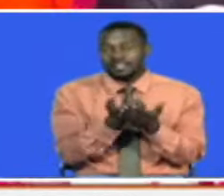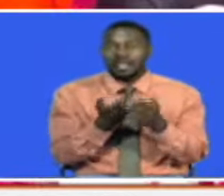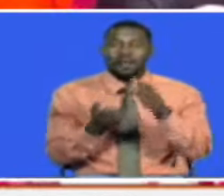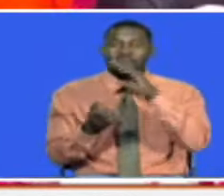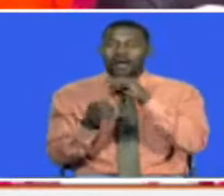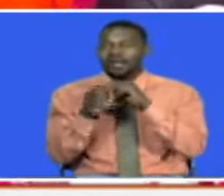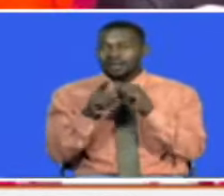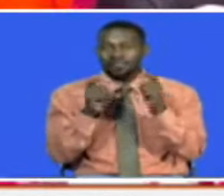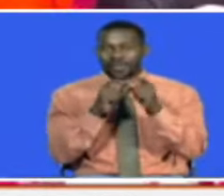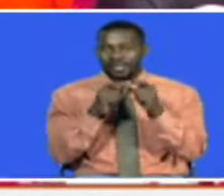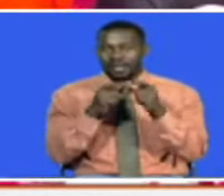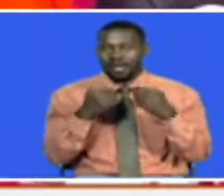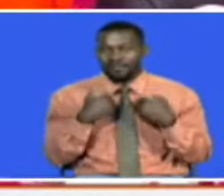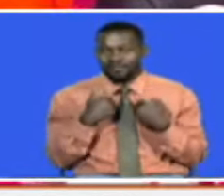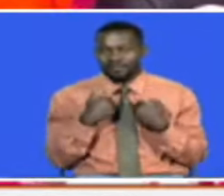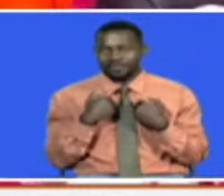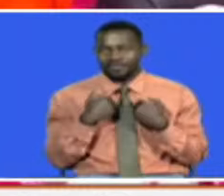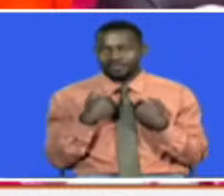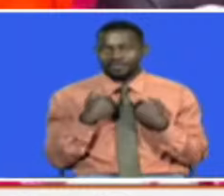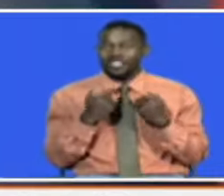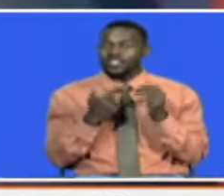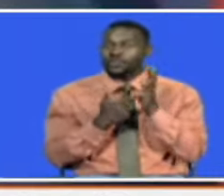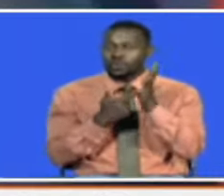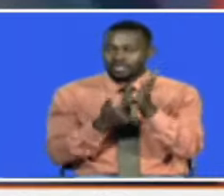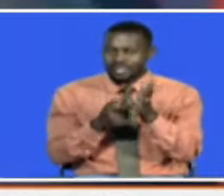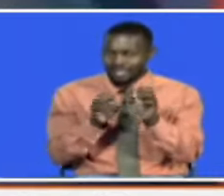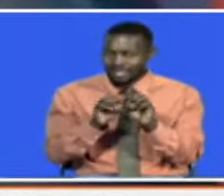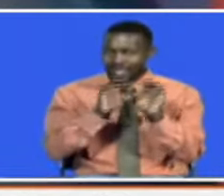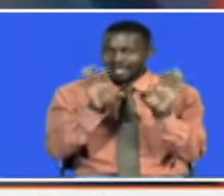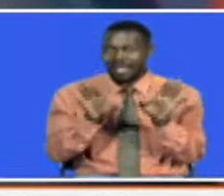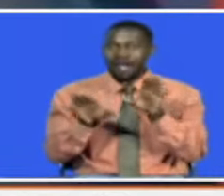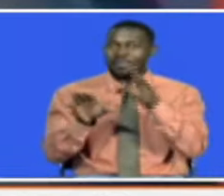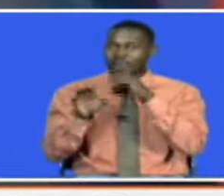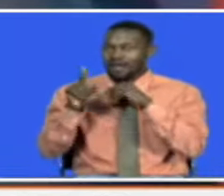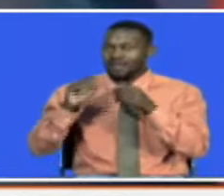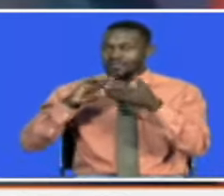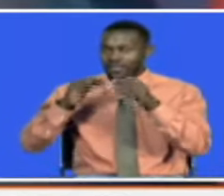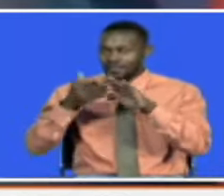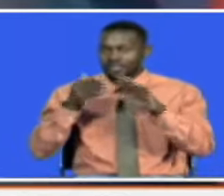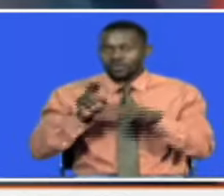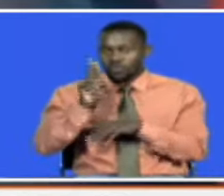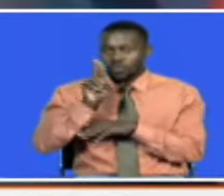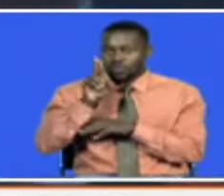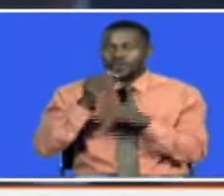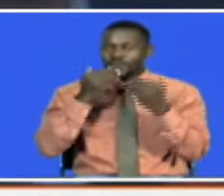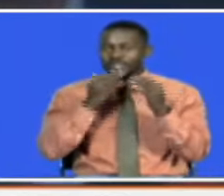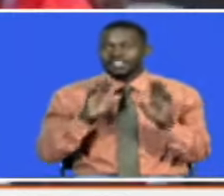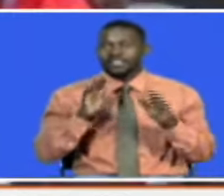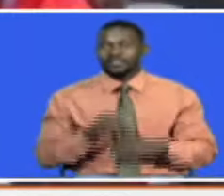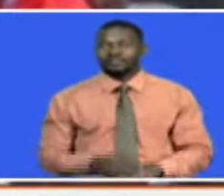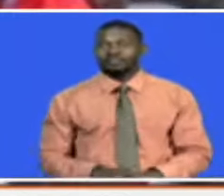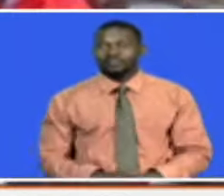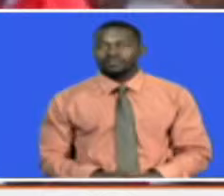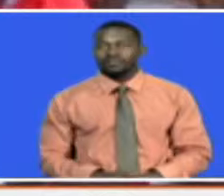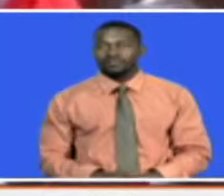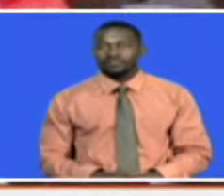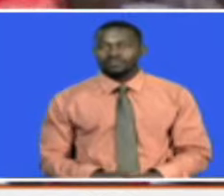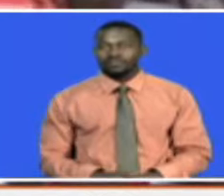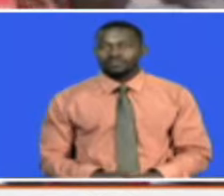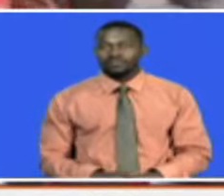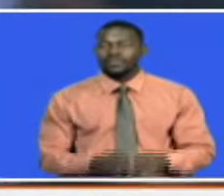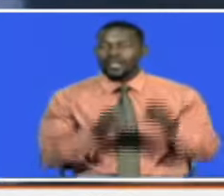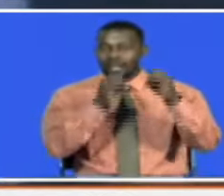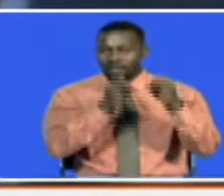machungu tele. Alibainisha bayana kuwa hakuwa amemsamehea rais mstaafu Uhuru Kenyatta. Our